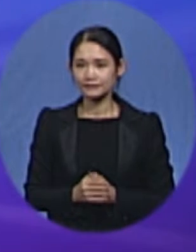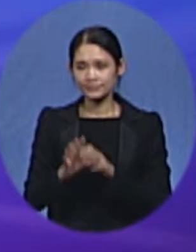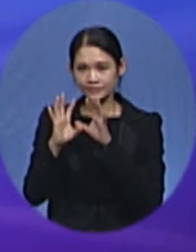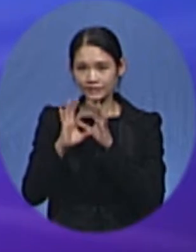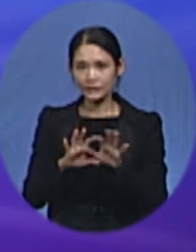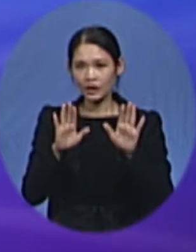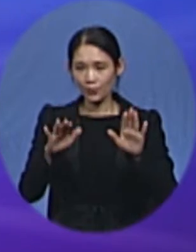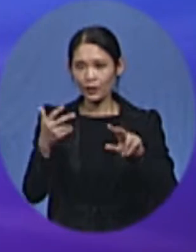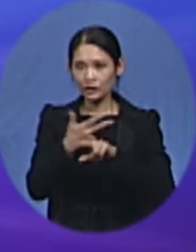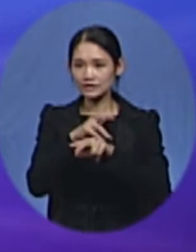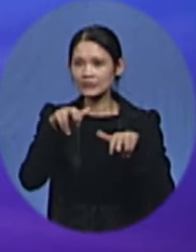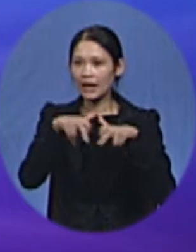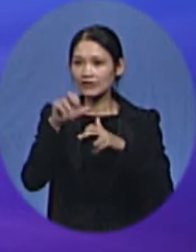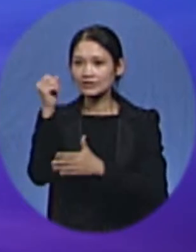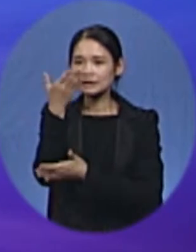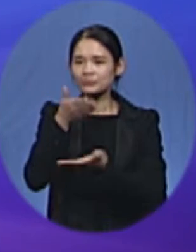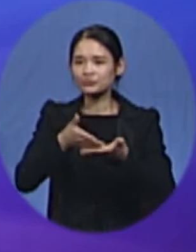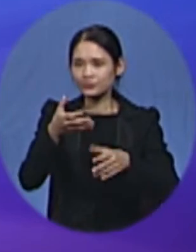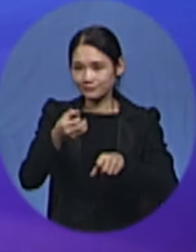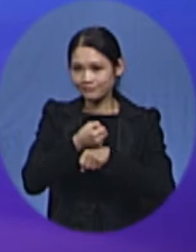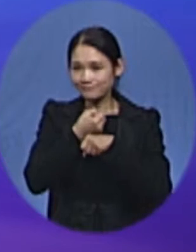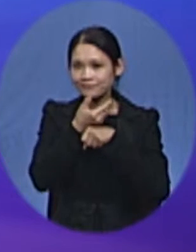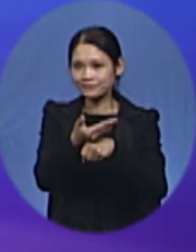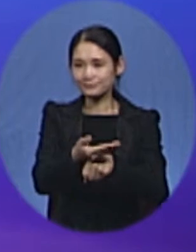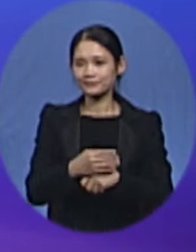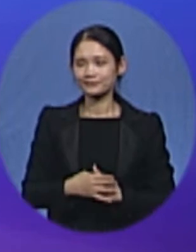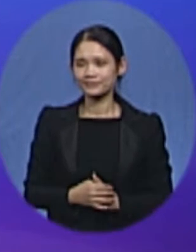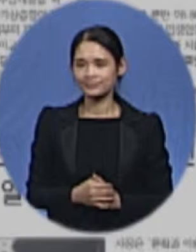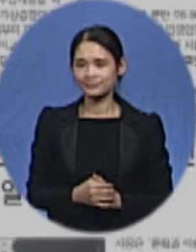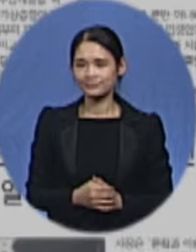이어서 이번 주 장애인신문 브리핑입니다.